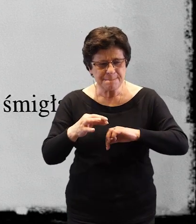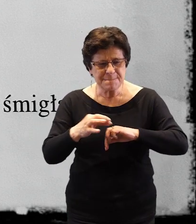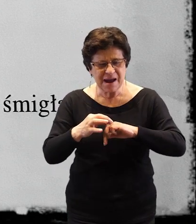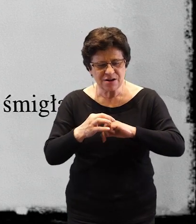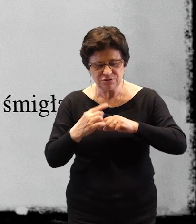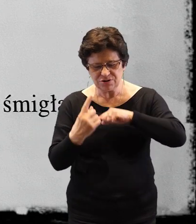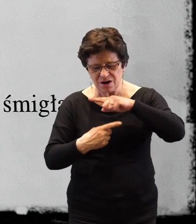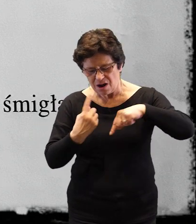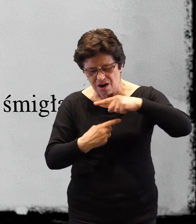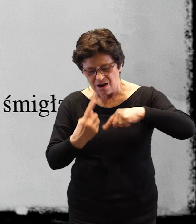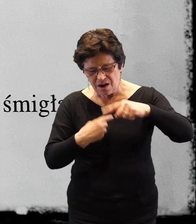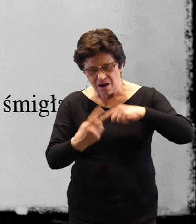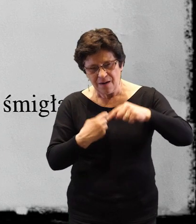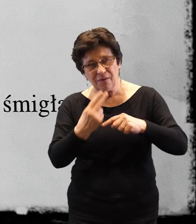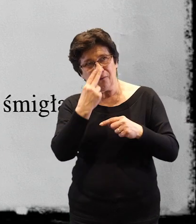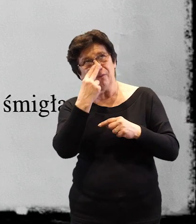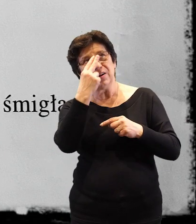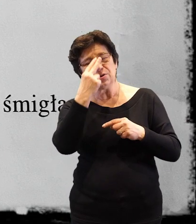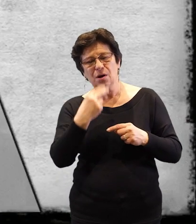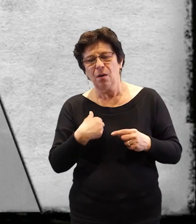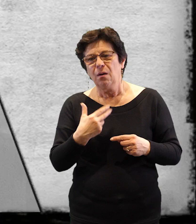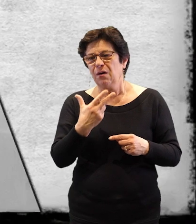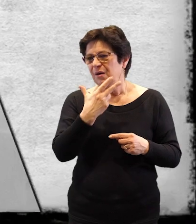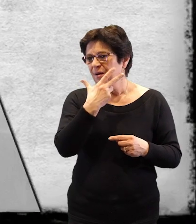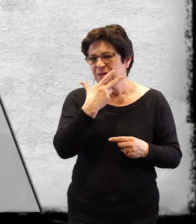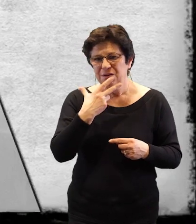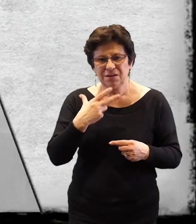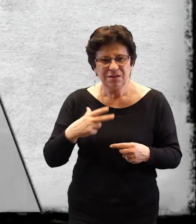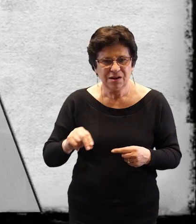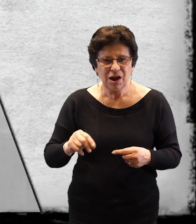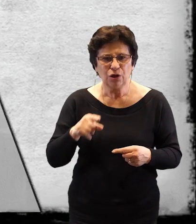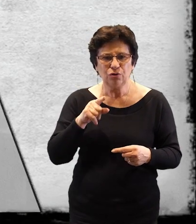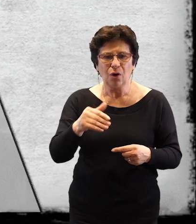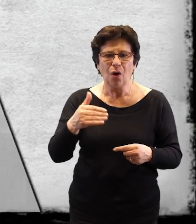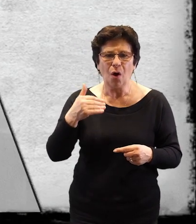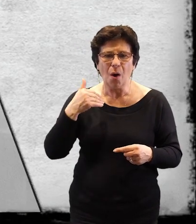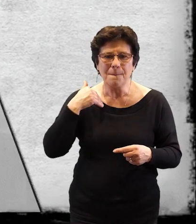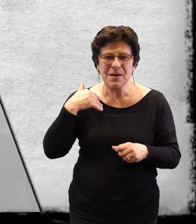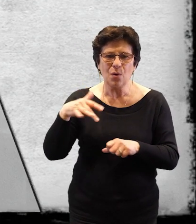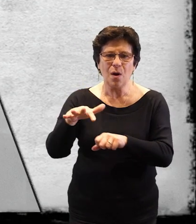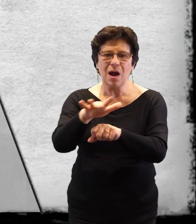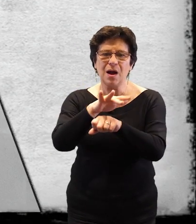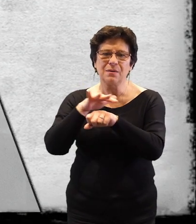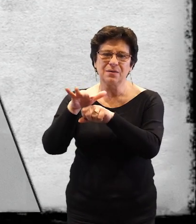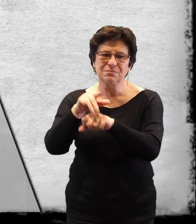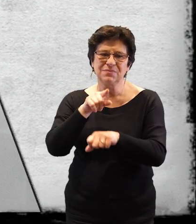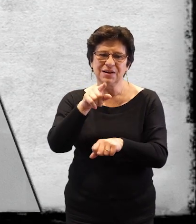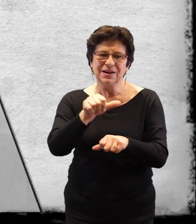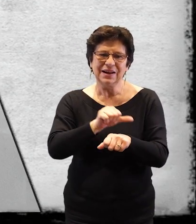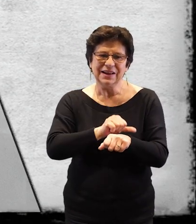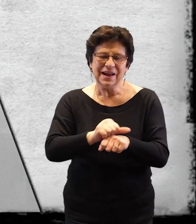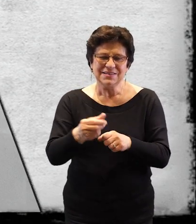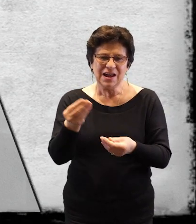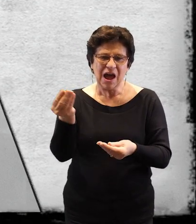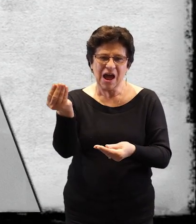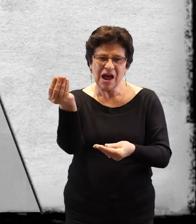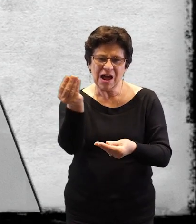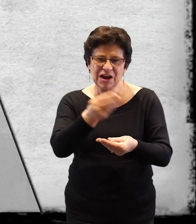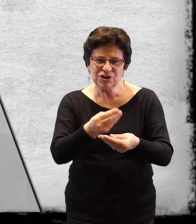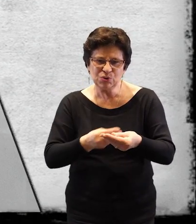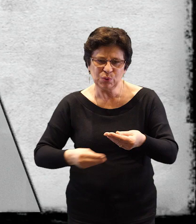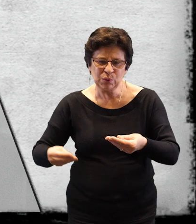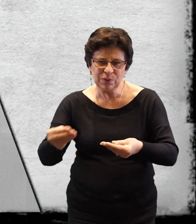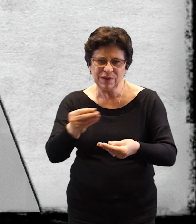odpowiada, nie, żadnego pierścienia nie było. To były śmigłowce. Nawet rysunek panu Blani